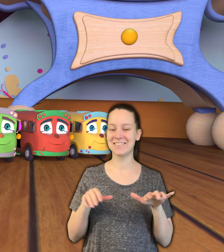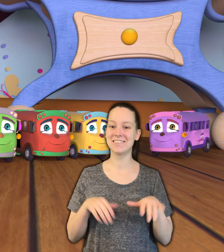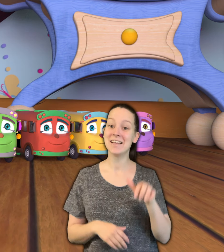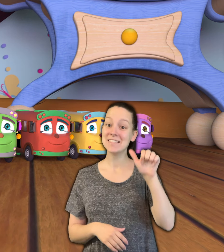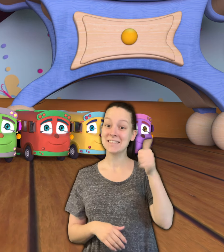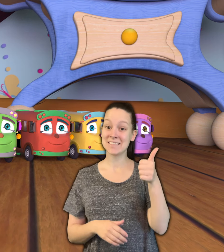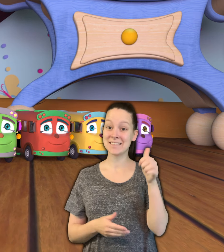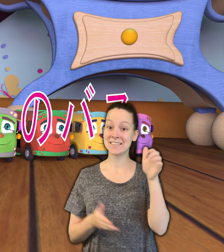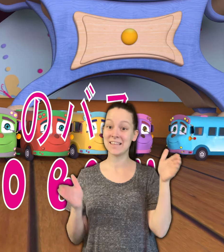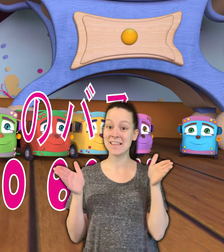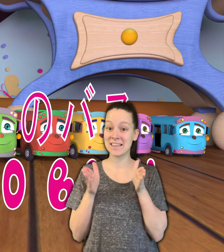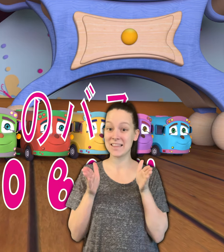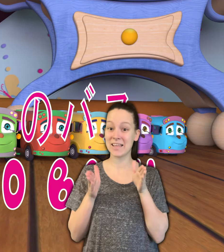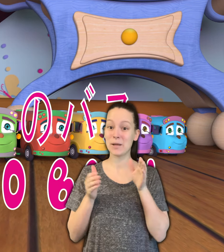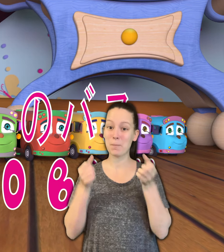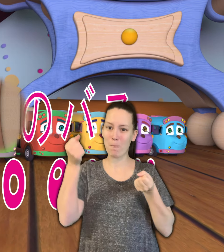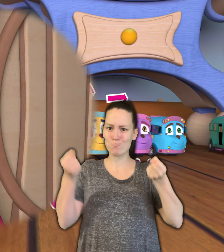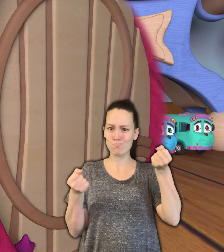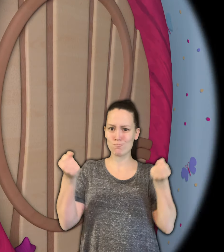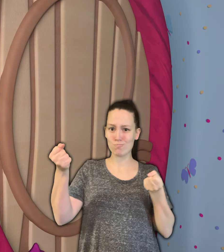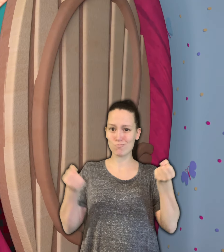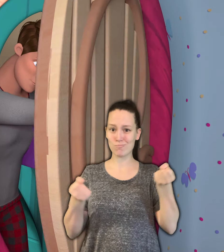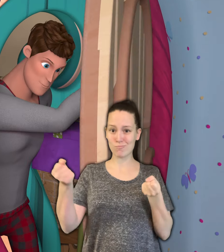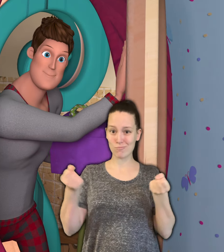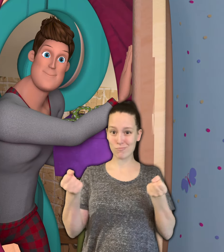た10代の